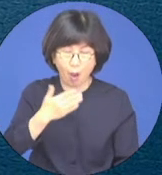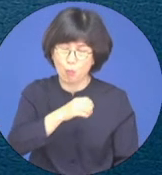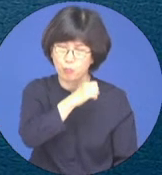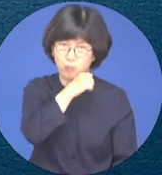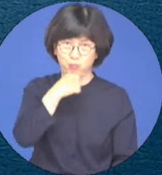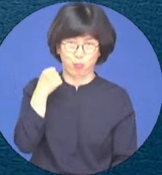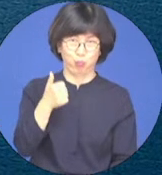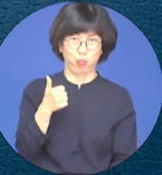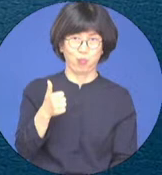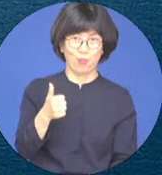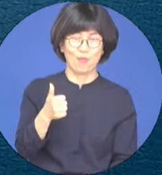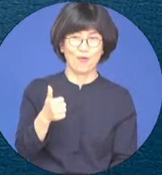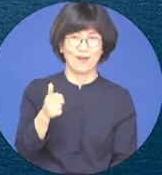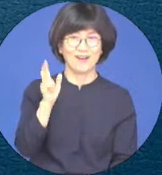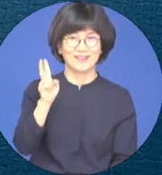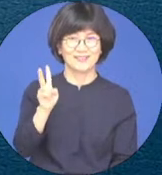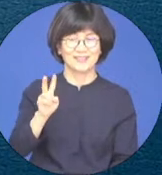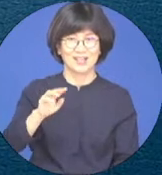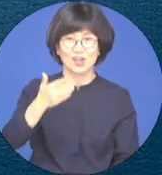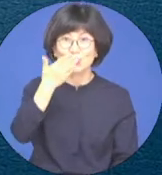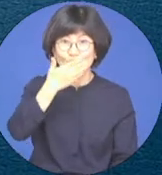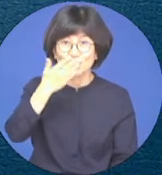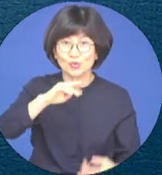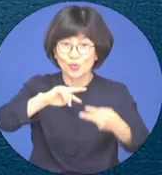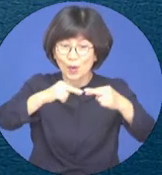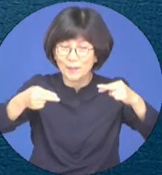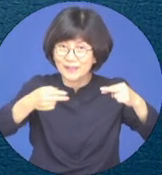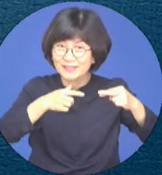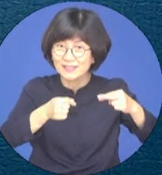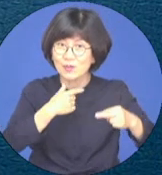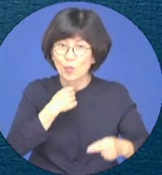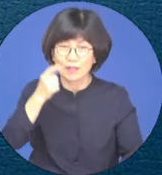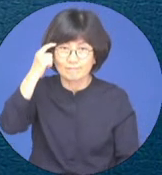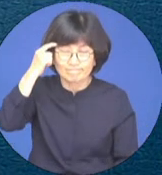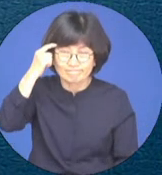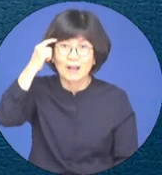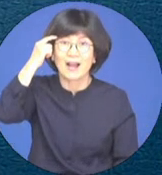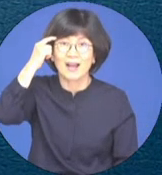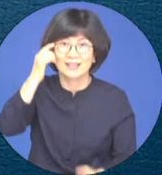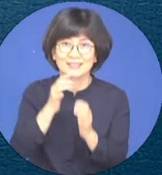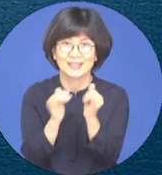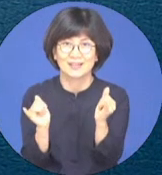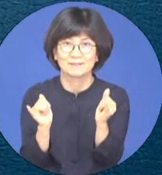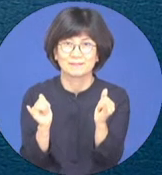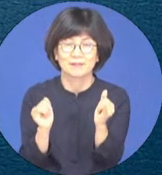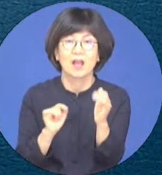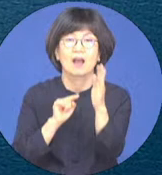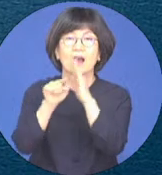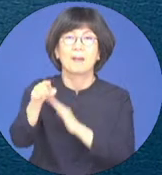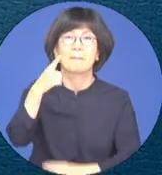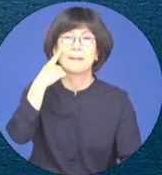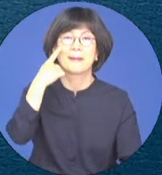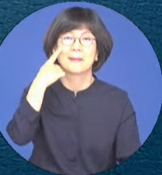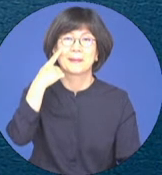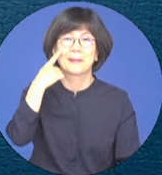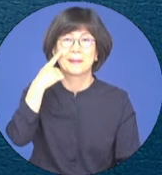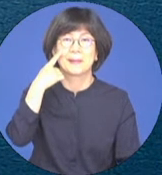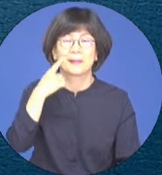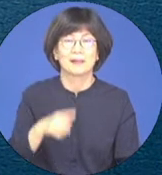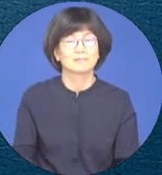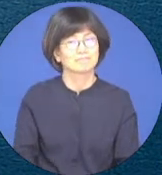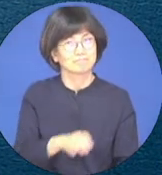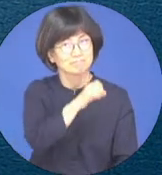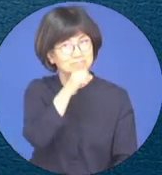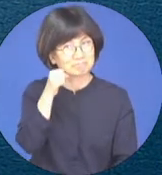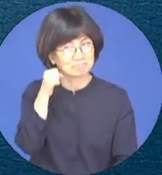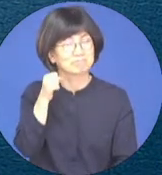혹시 꿀꽈배기를 이렇게 생각이 나시는 분들은 가시면은 아마 맛있게 드실 수